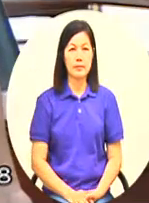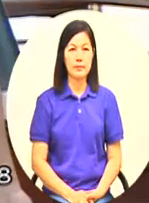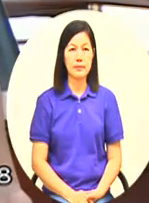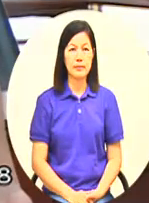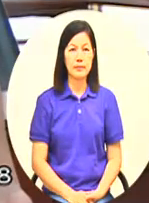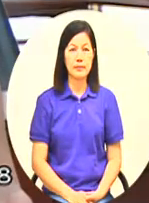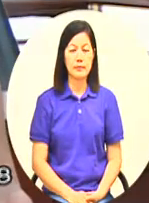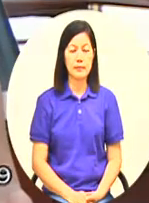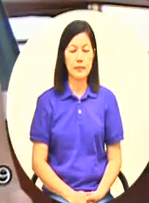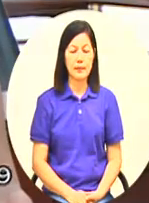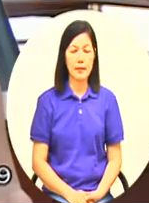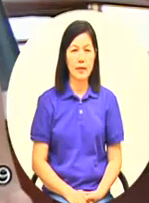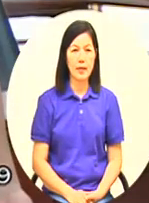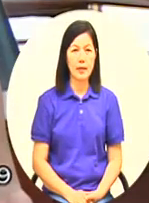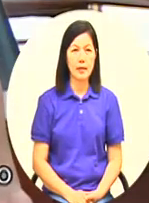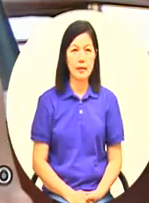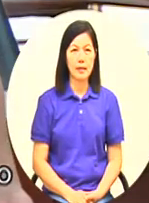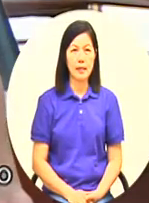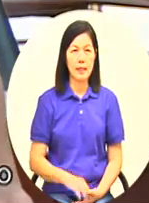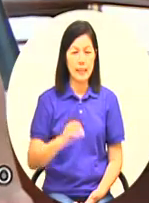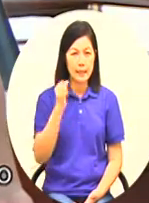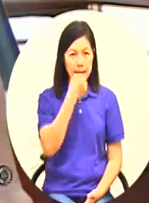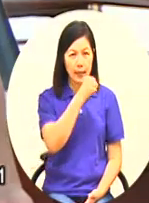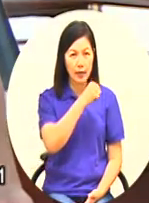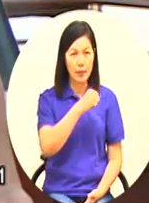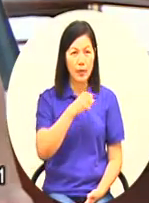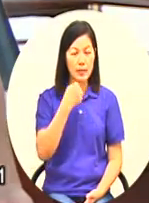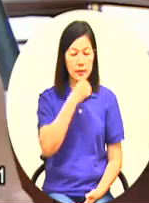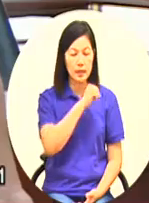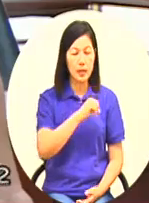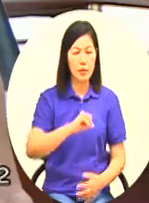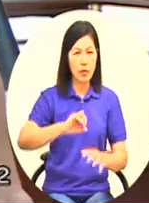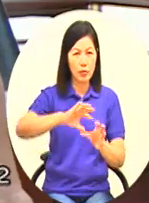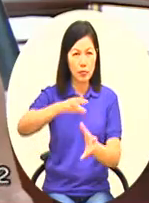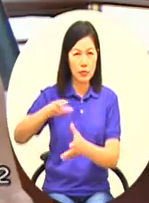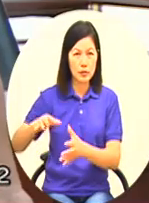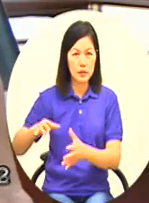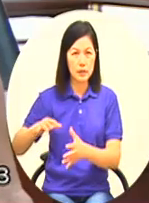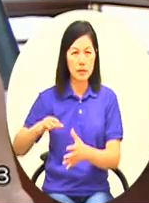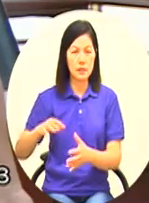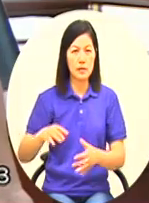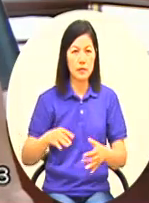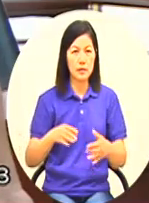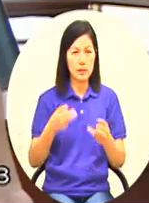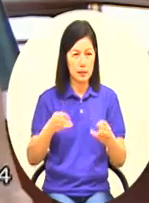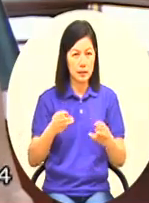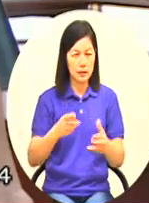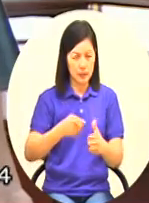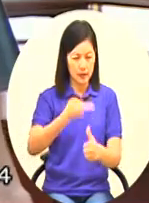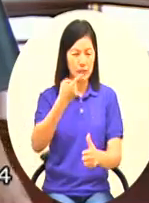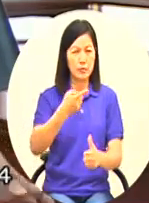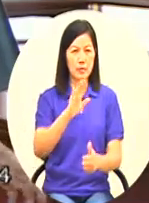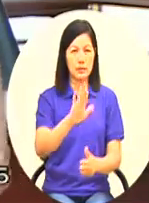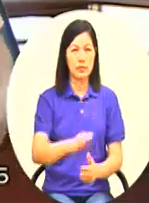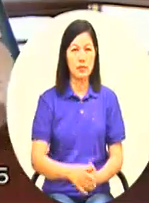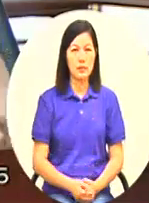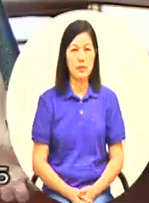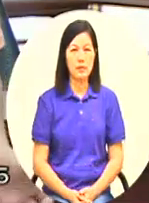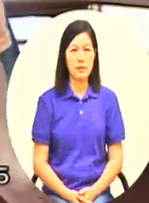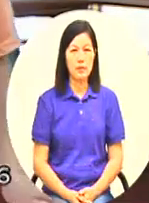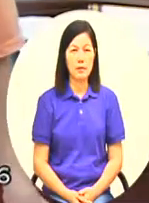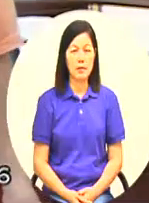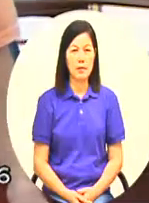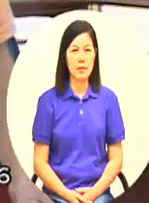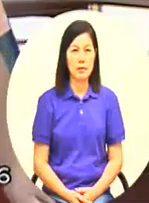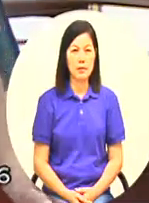报道，咱台湾呢，吼、哦，伫国际上呢，一级城市已经排名第一名啦。但是咱讲实在，就是讲本身呢，